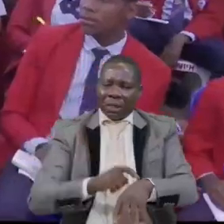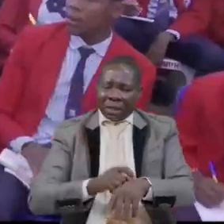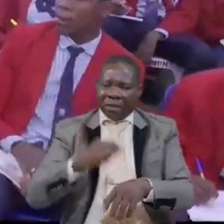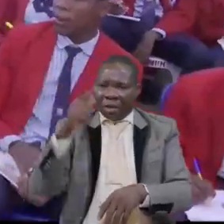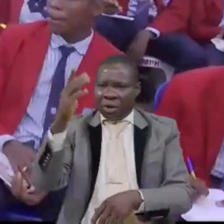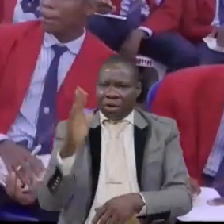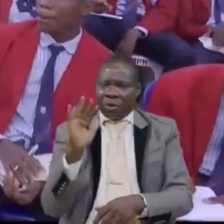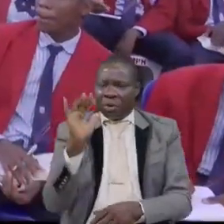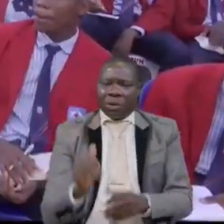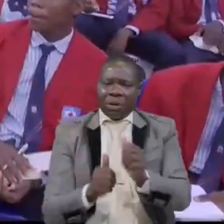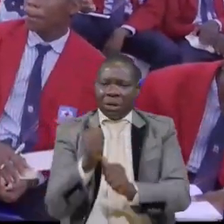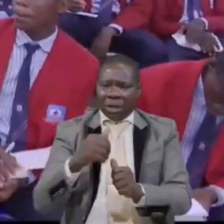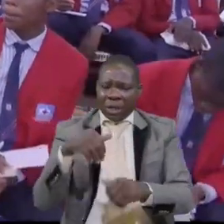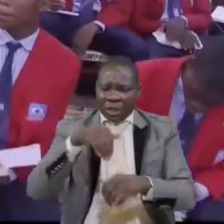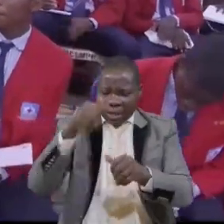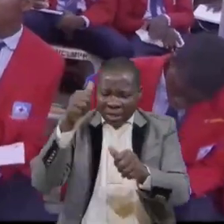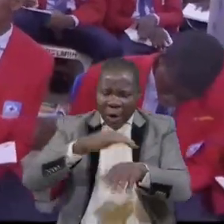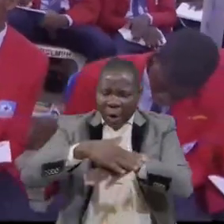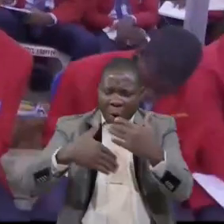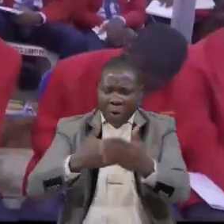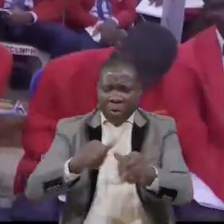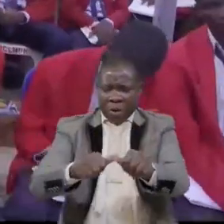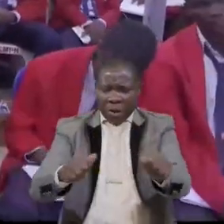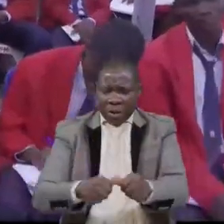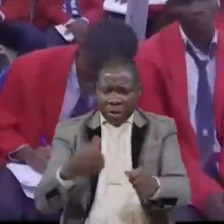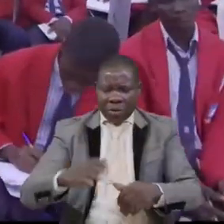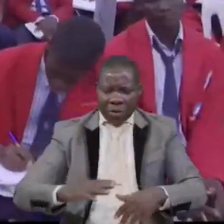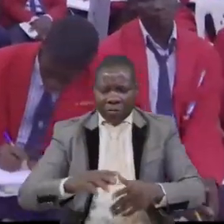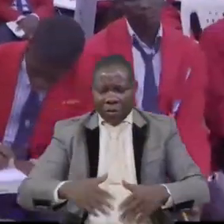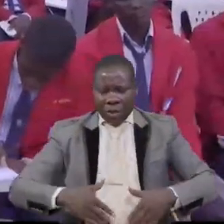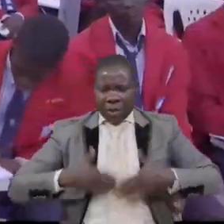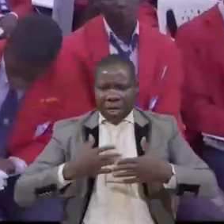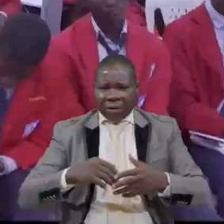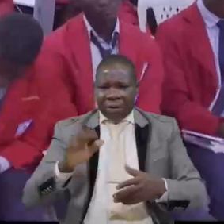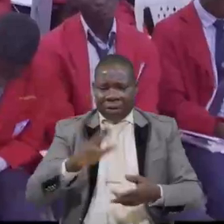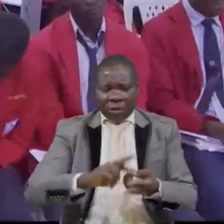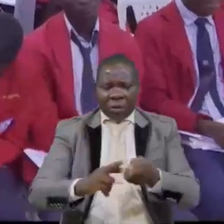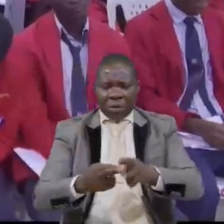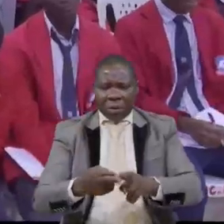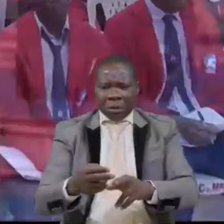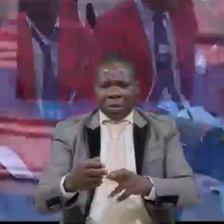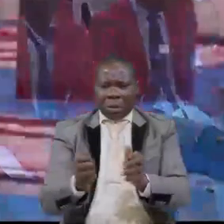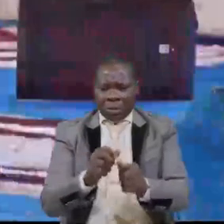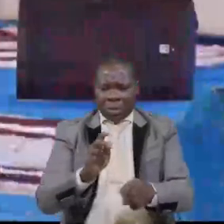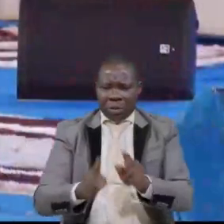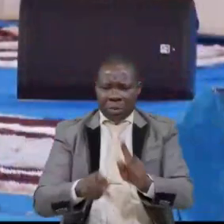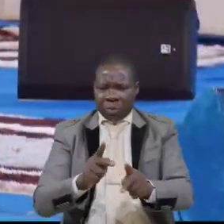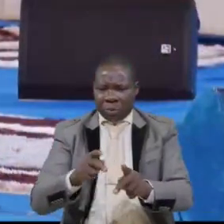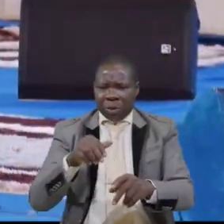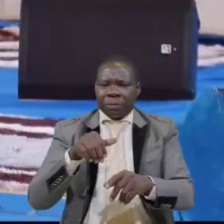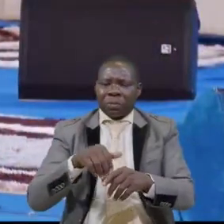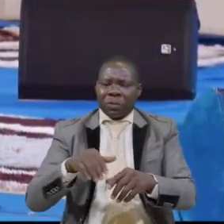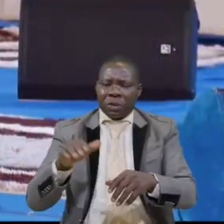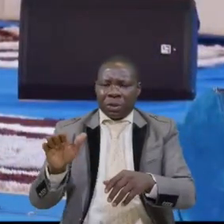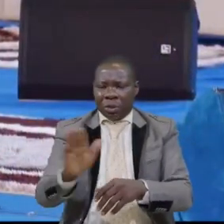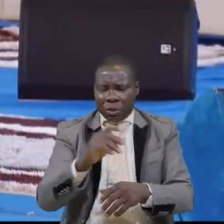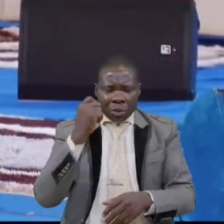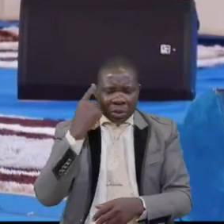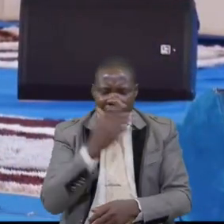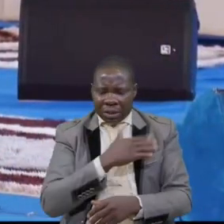Tout domaine de ma vie, dans ta relation avec les gens, chaque domaine de la vie, dans ta compréhension, dans